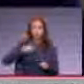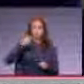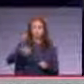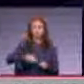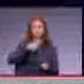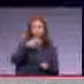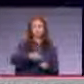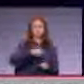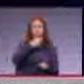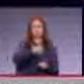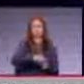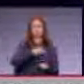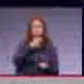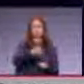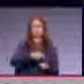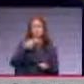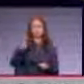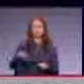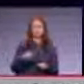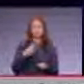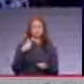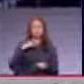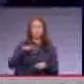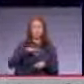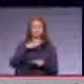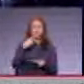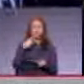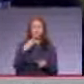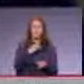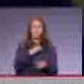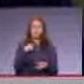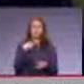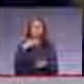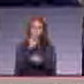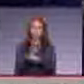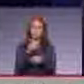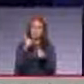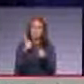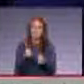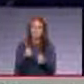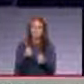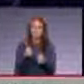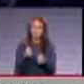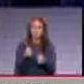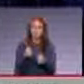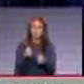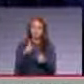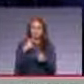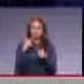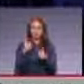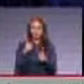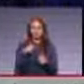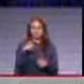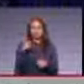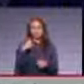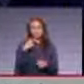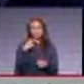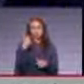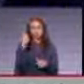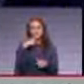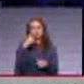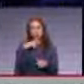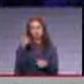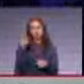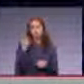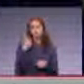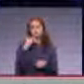وما كنتش مخليهم عايزين حاجه وكنت مربيهم احسن تربيه. يا قلبي يا قلبي كده والله